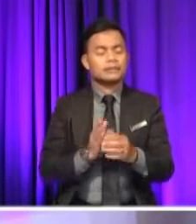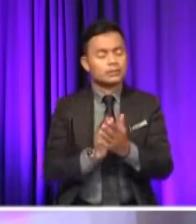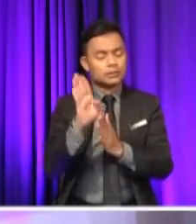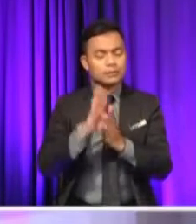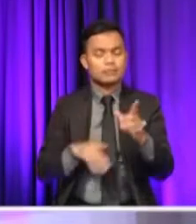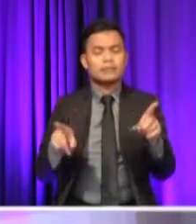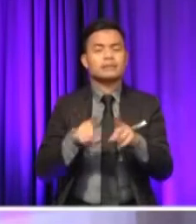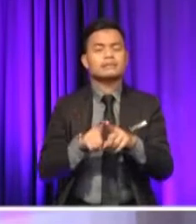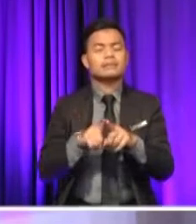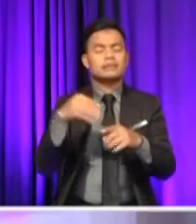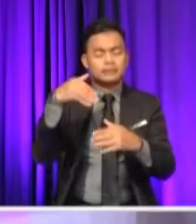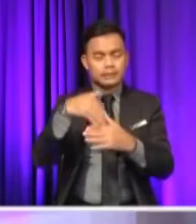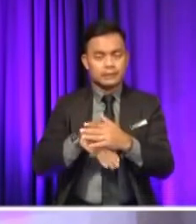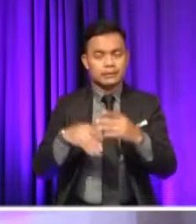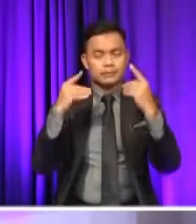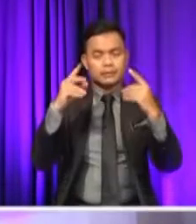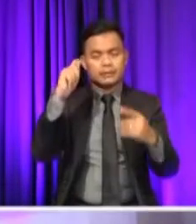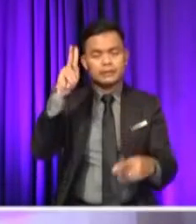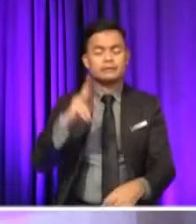SPM 2022.